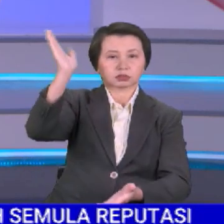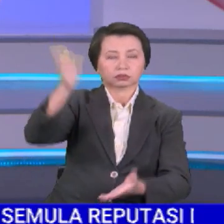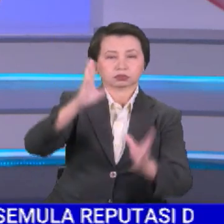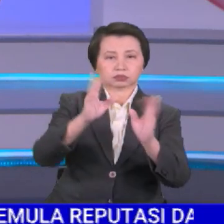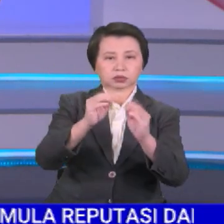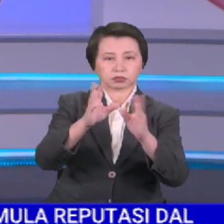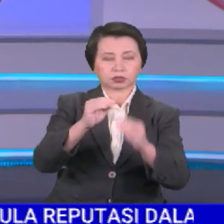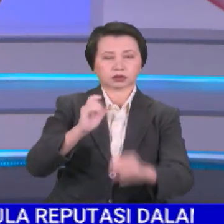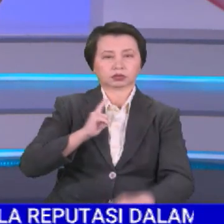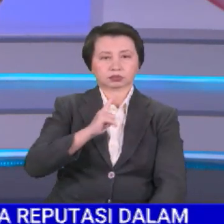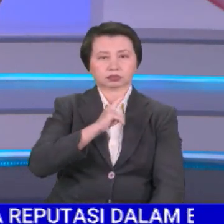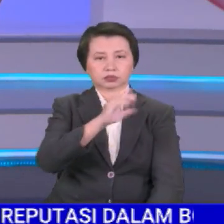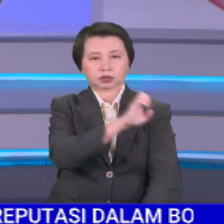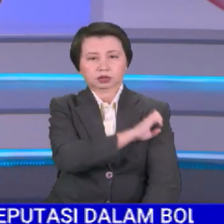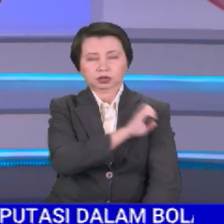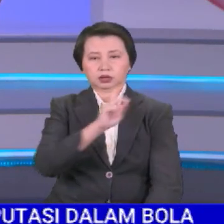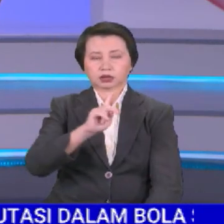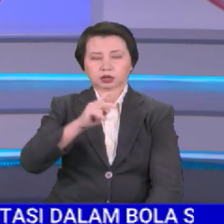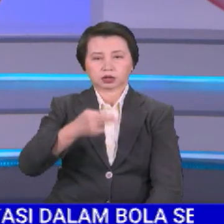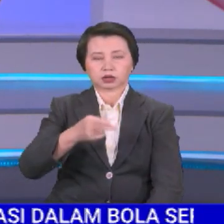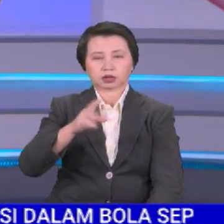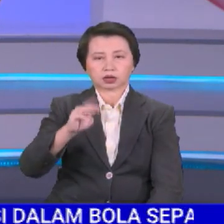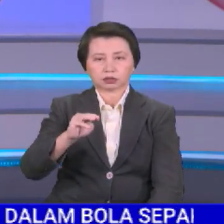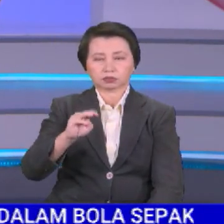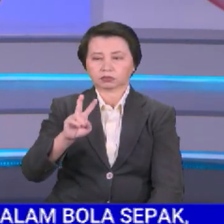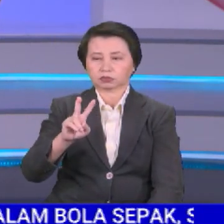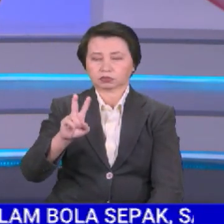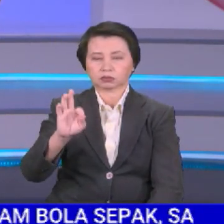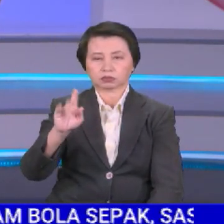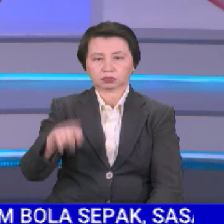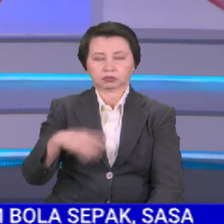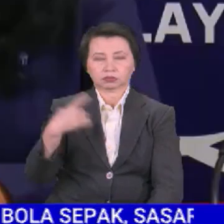Lembaga Eksekutif KHM 29 Januari ini.